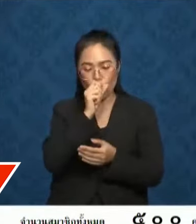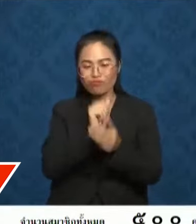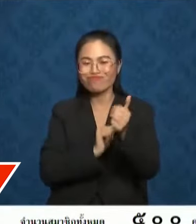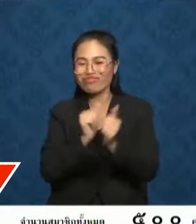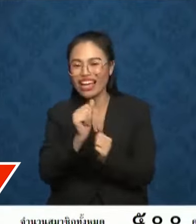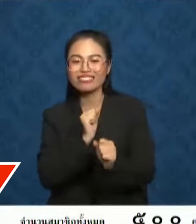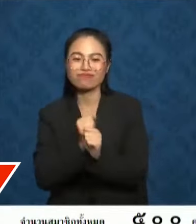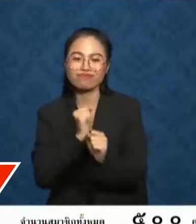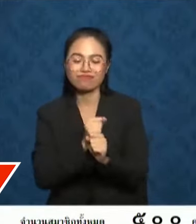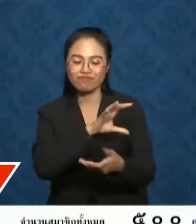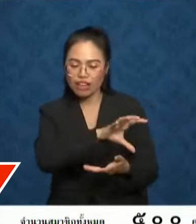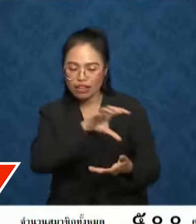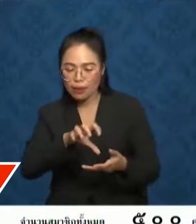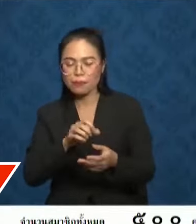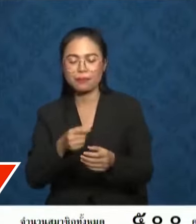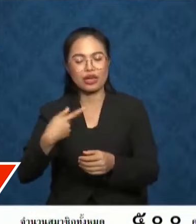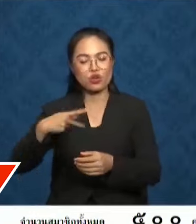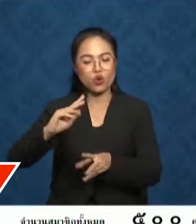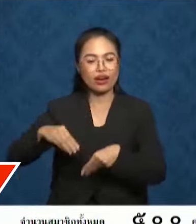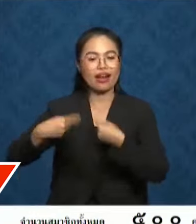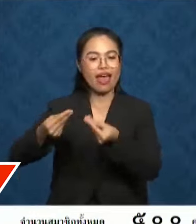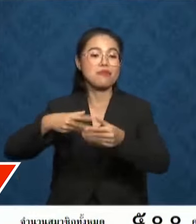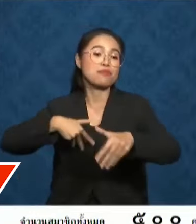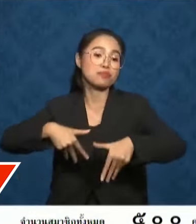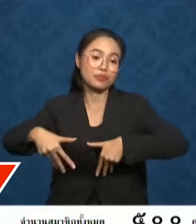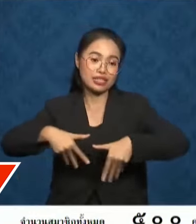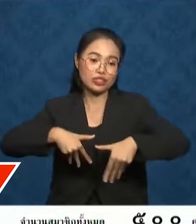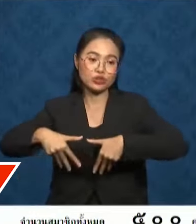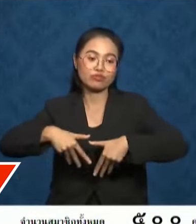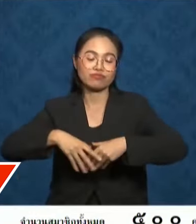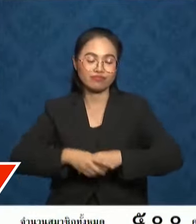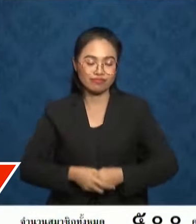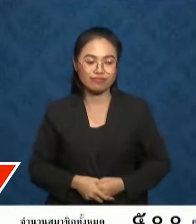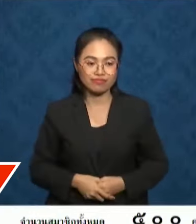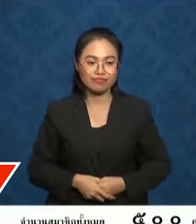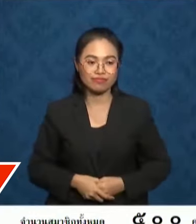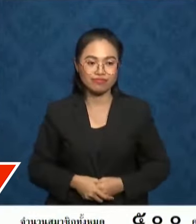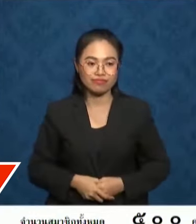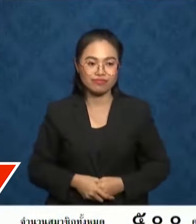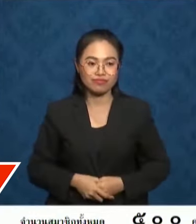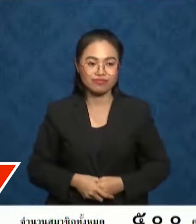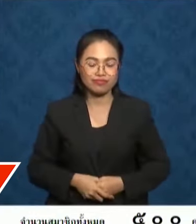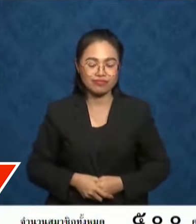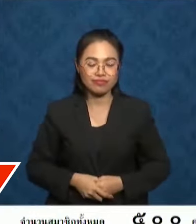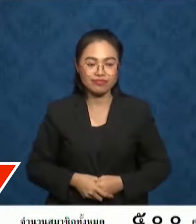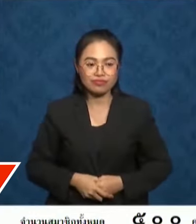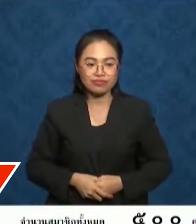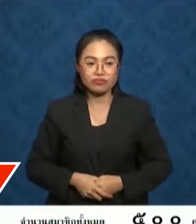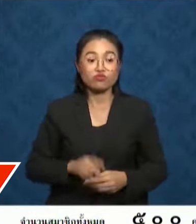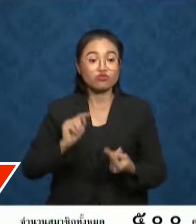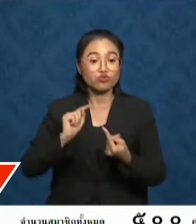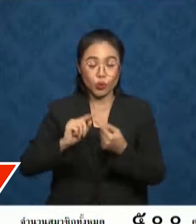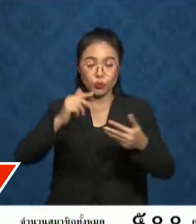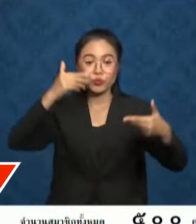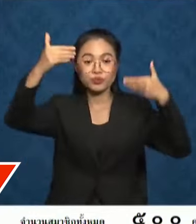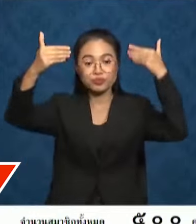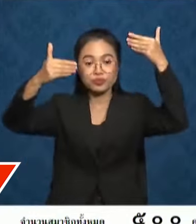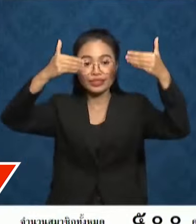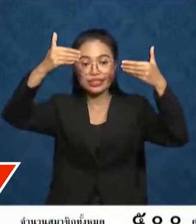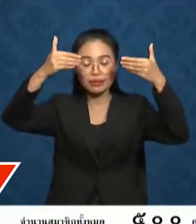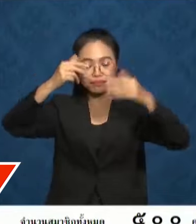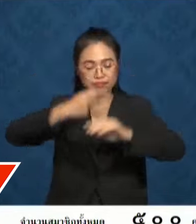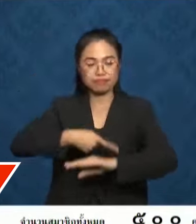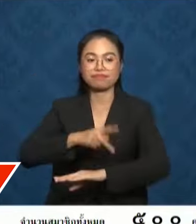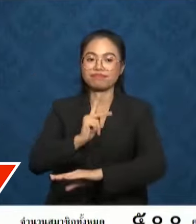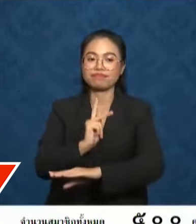ข่งกทำงานนะครัเพื่อประโยชนต่พี่นประชาชนนะครับแล้วก็ในส่นของกิจกรรมนะครับที่ธ่ประท